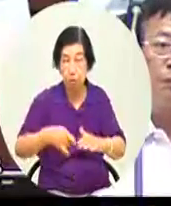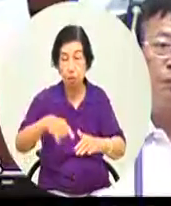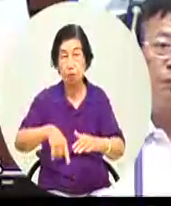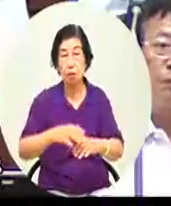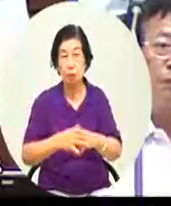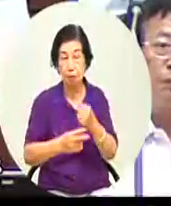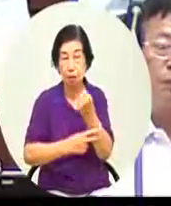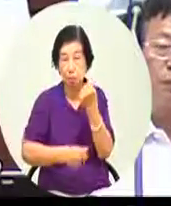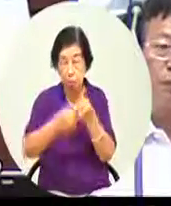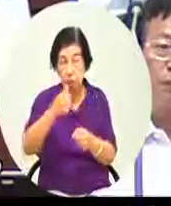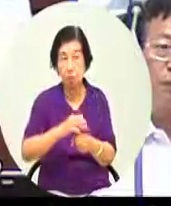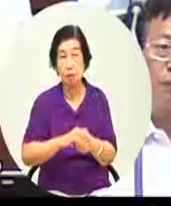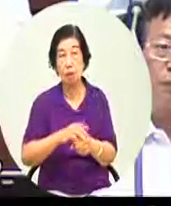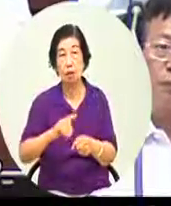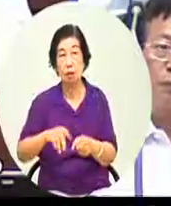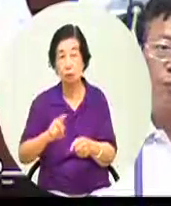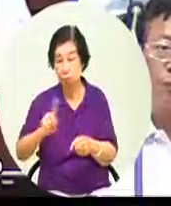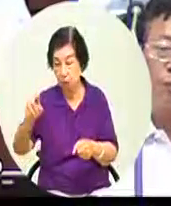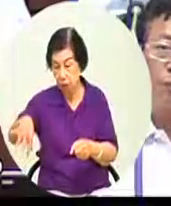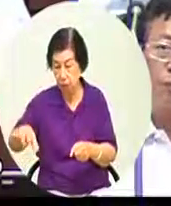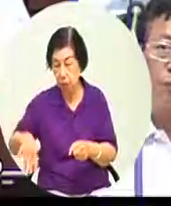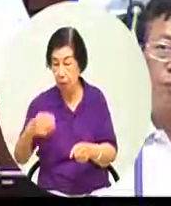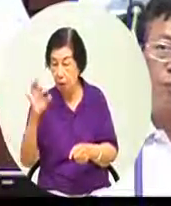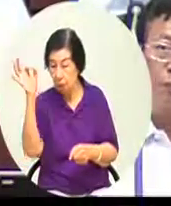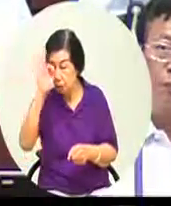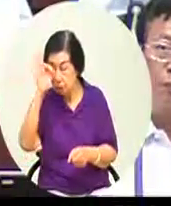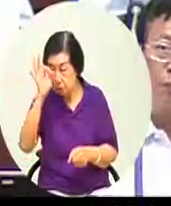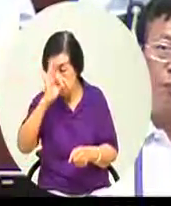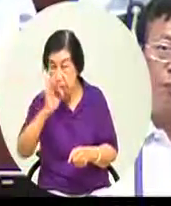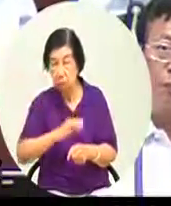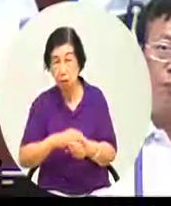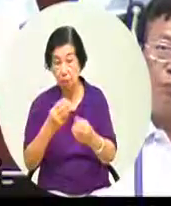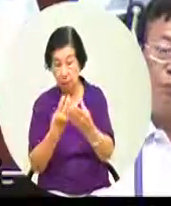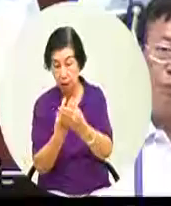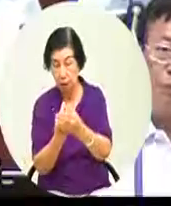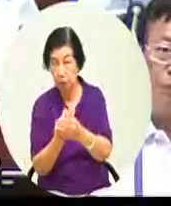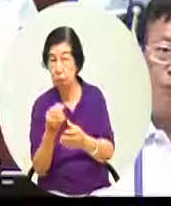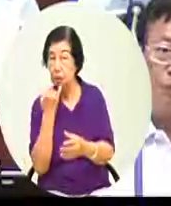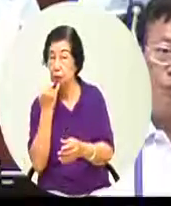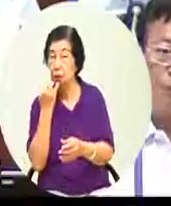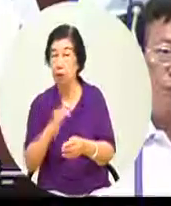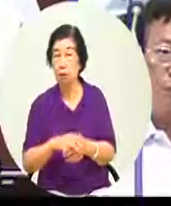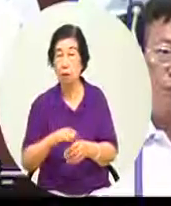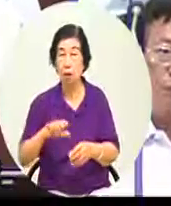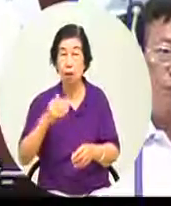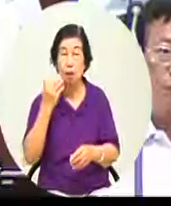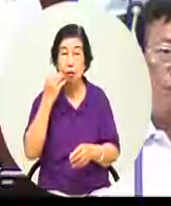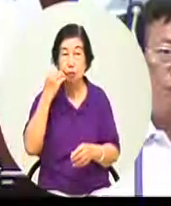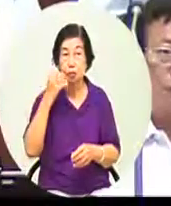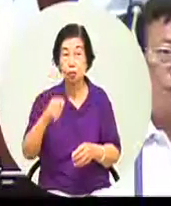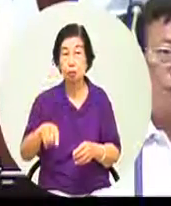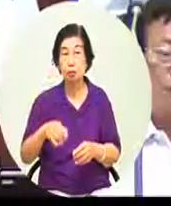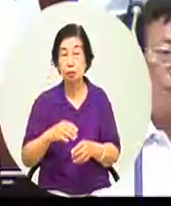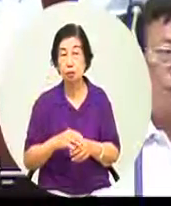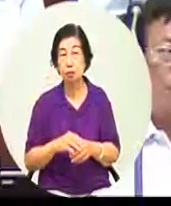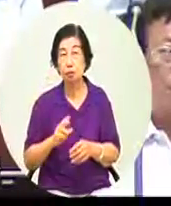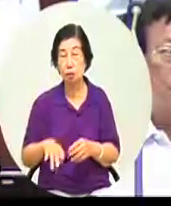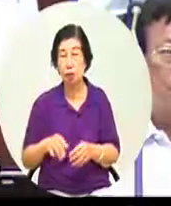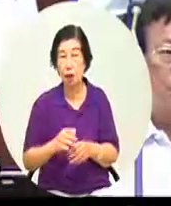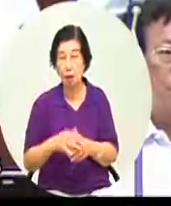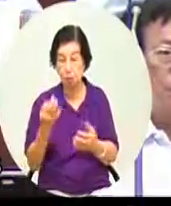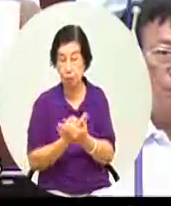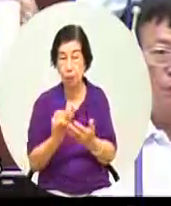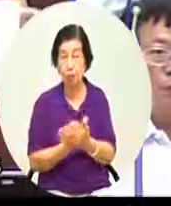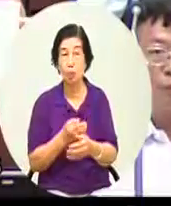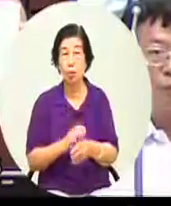温泉。那如果说我们在这个第二次开挖的结果还不理想的话，那我们当然会尊重地方的意见，我们会再